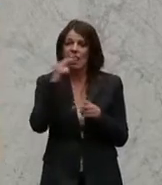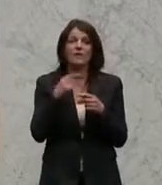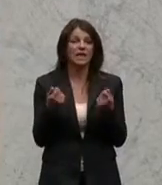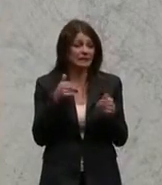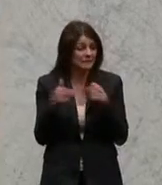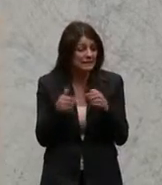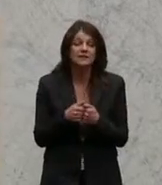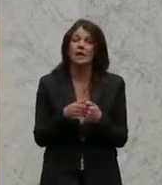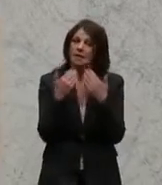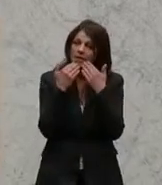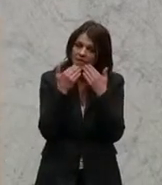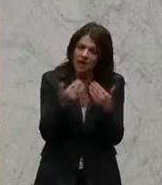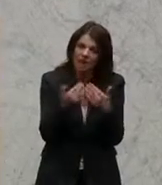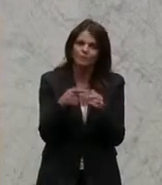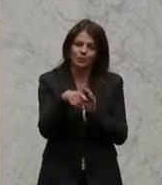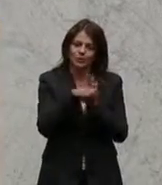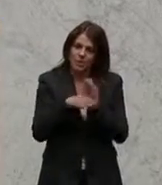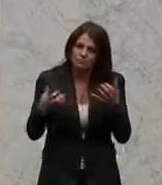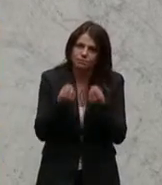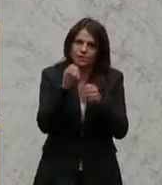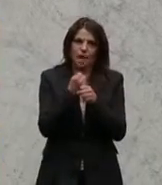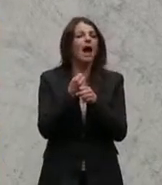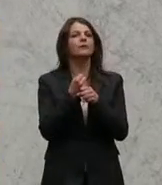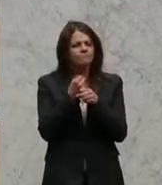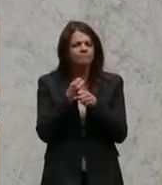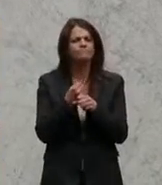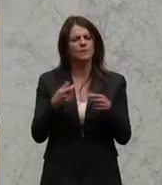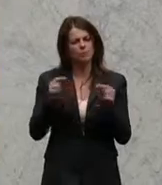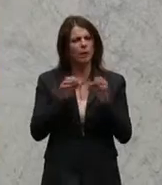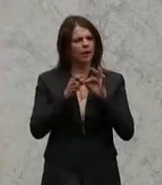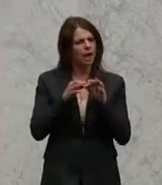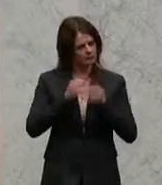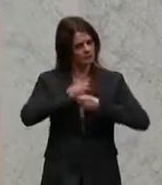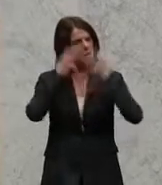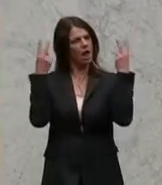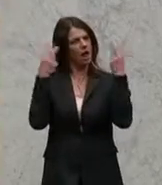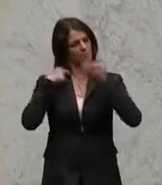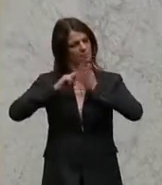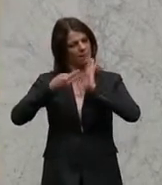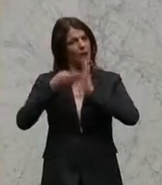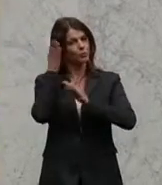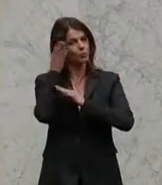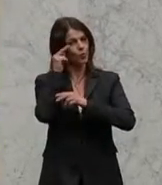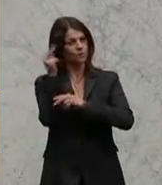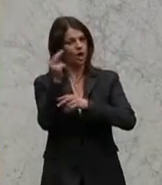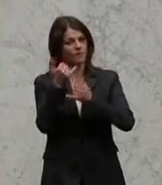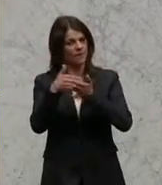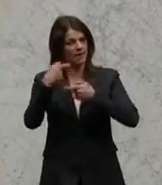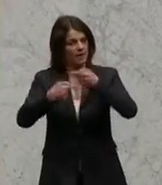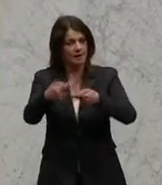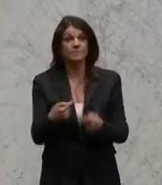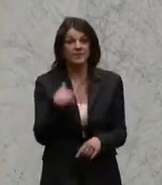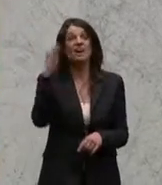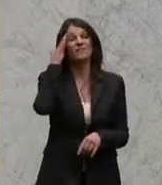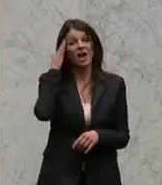Finanzminister, danke für die Regelung. Wir können wieder klar, geplant in die Zukunft schauen. Ich weiß, was die Republik an